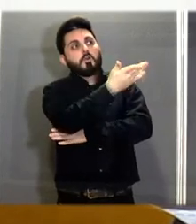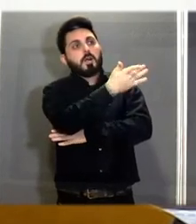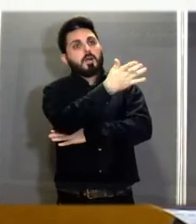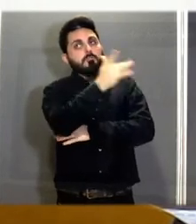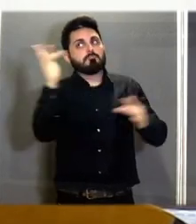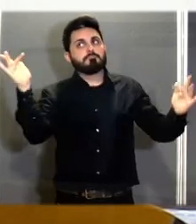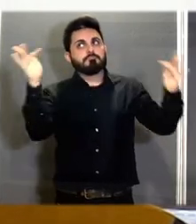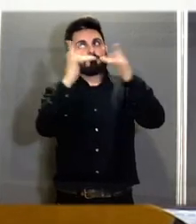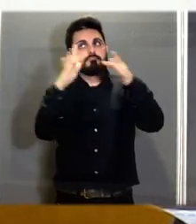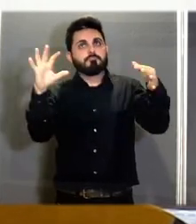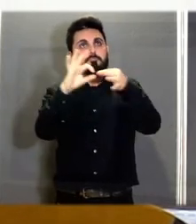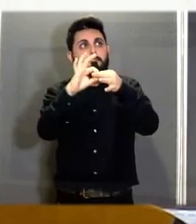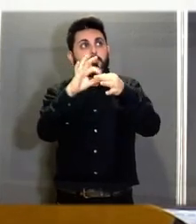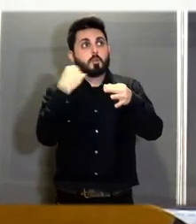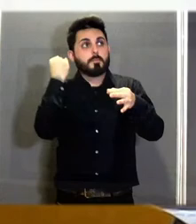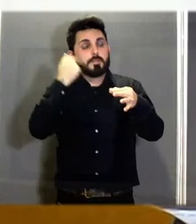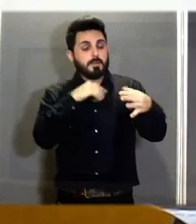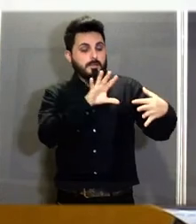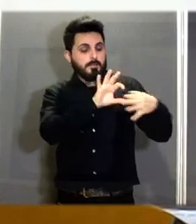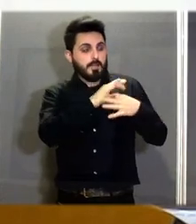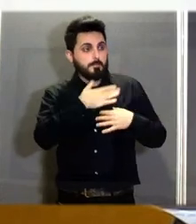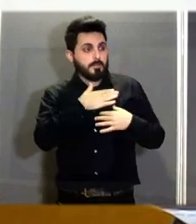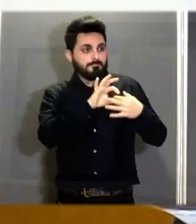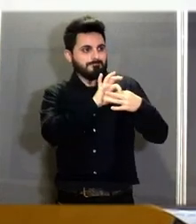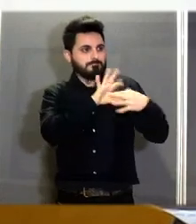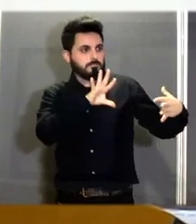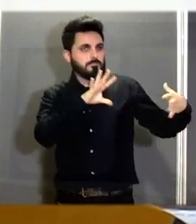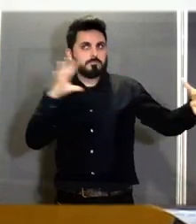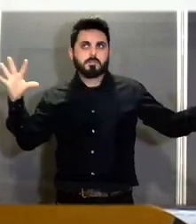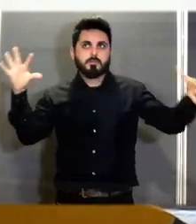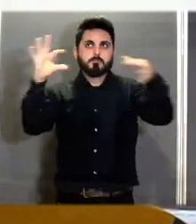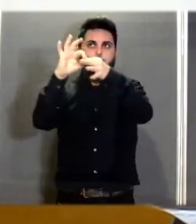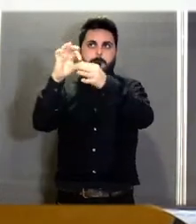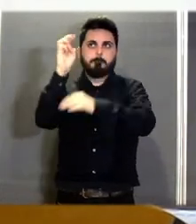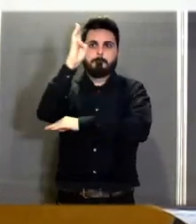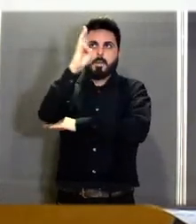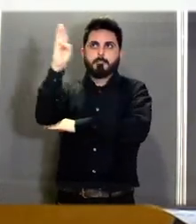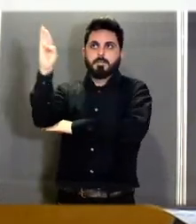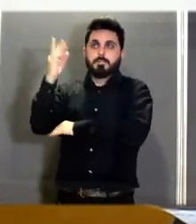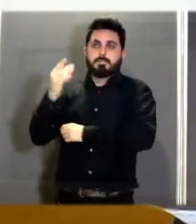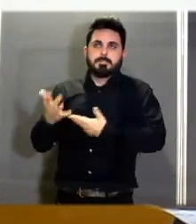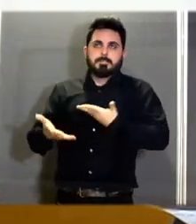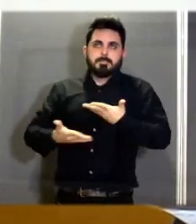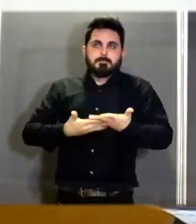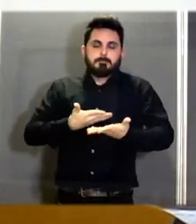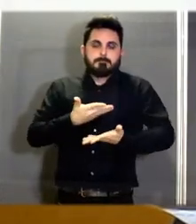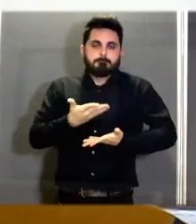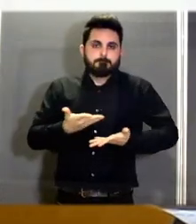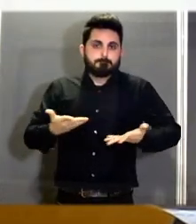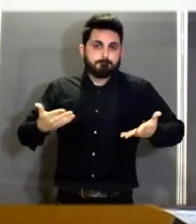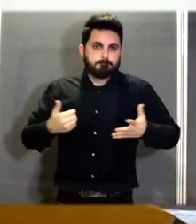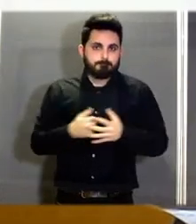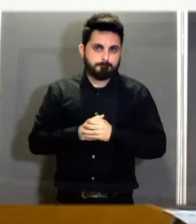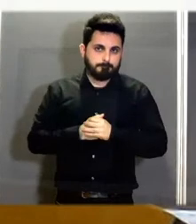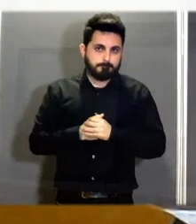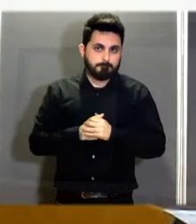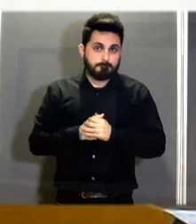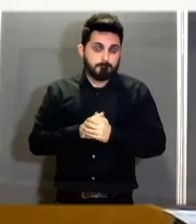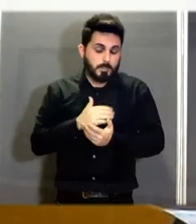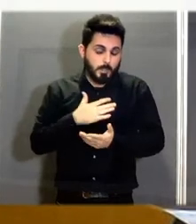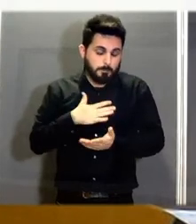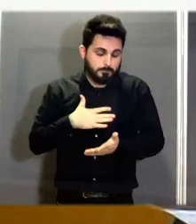doncs, pròxima a mi i que em dies, doncs, Àngels, això està Això està, això pot